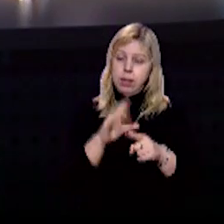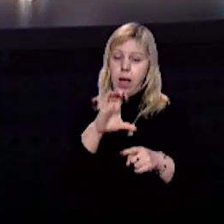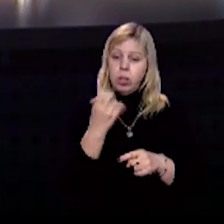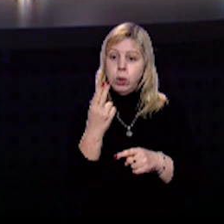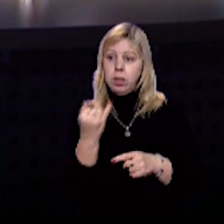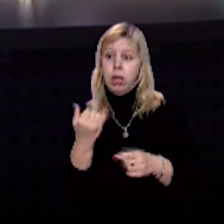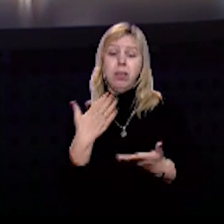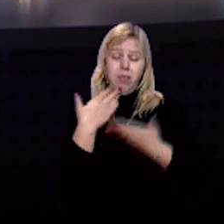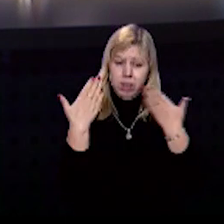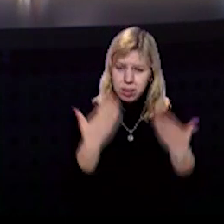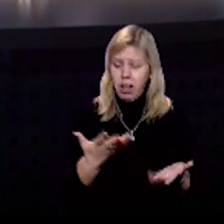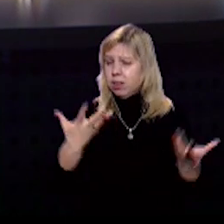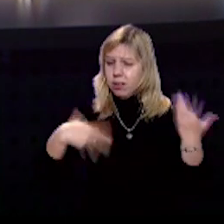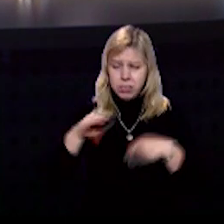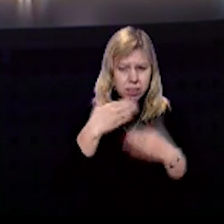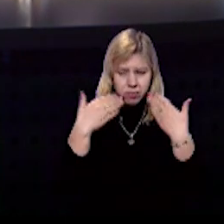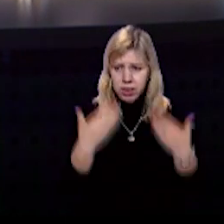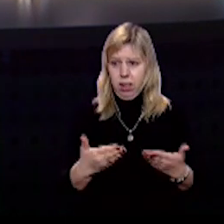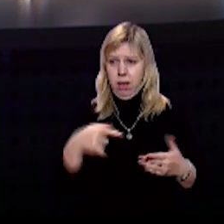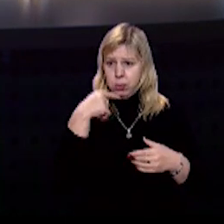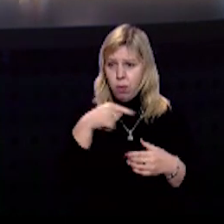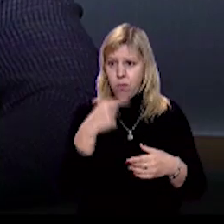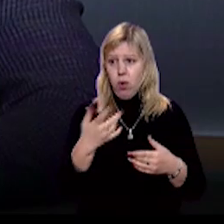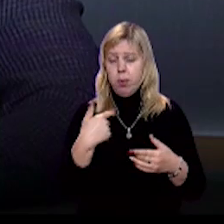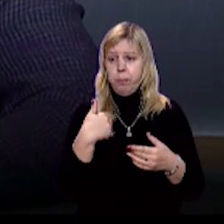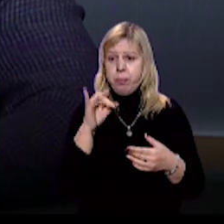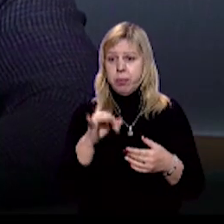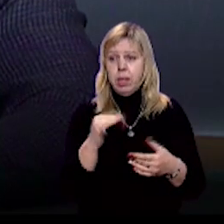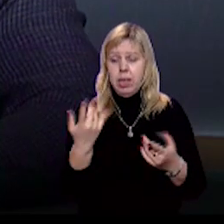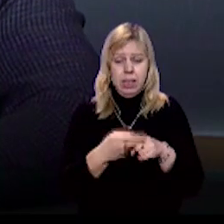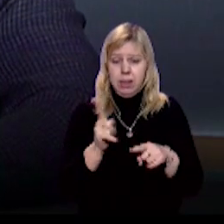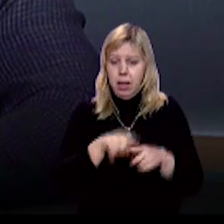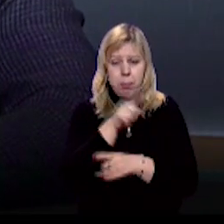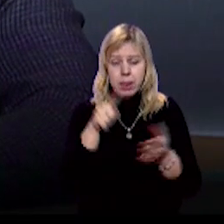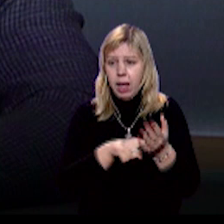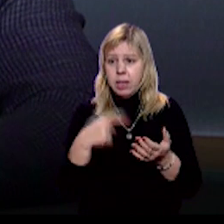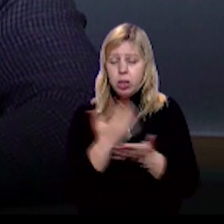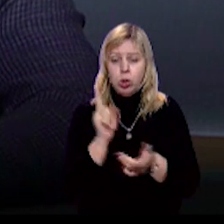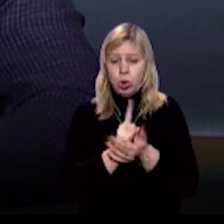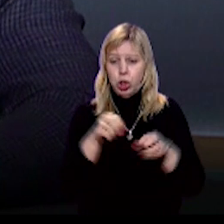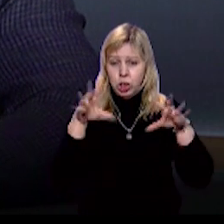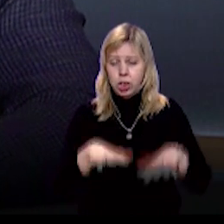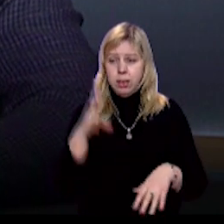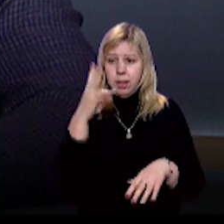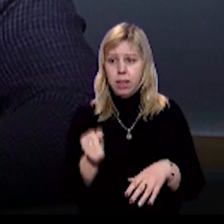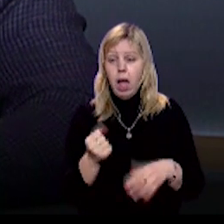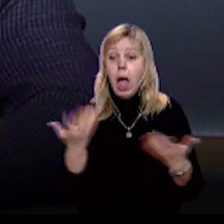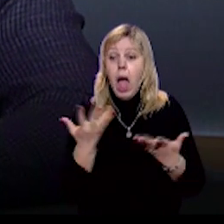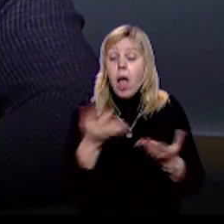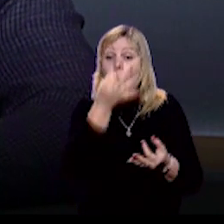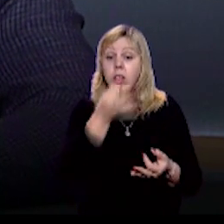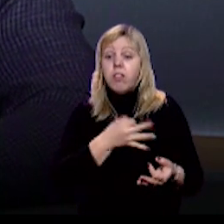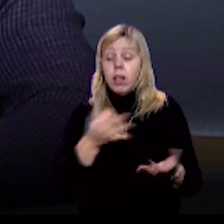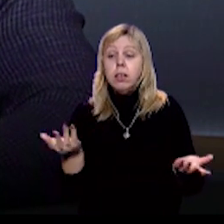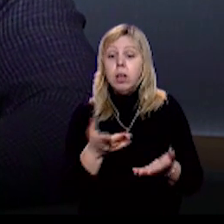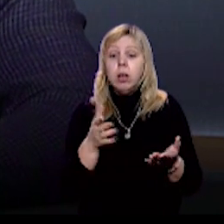асоціація до Міністерства? Всі звертаються, і ми звертаємося. І, це питання, які мають рішатися на вищих рівнях. А